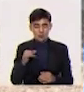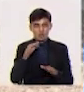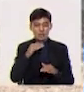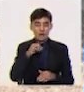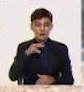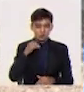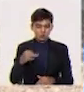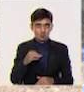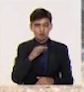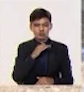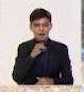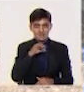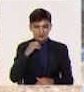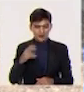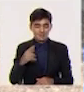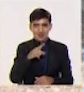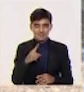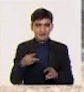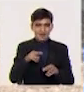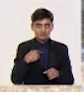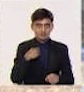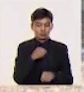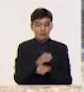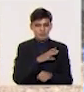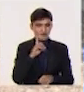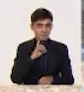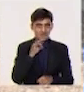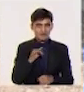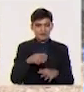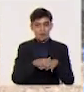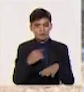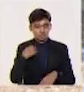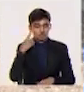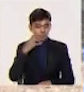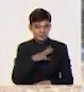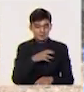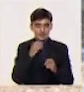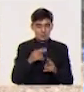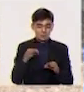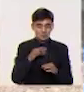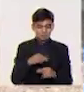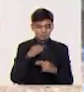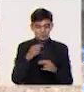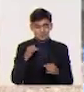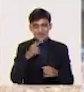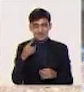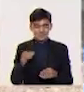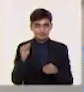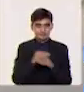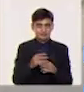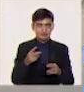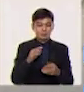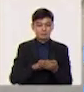Жайсан ықшамаудандарына көгілдір отын беру тоқтатылды. Бірақ біз елдің талабын естіп, қауіпсіздік сақтай отырып, газды қайта беруді